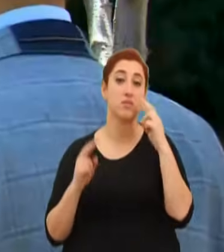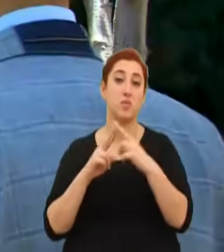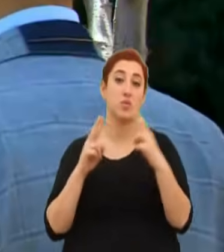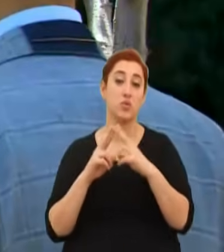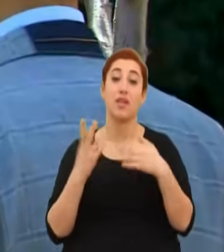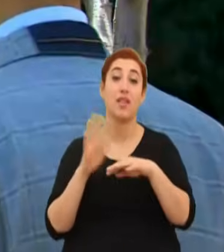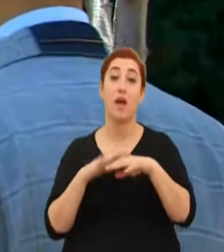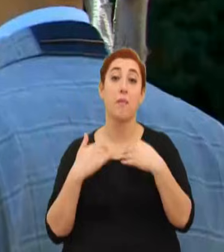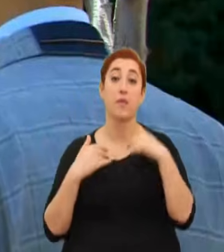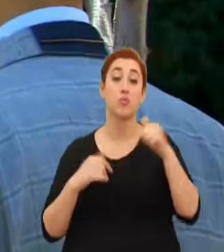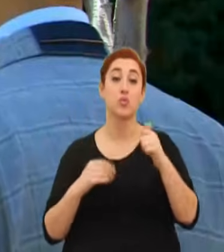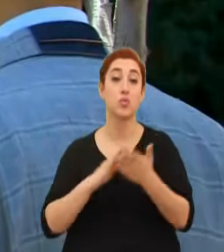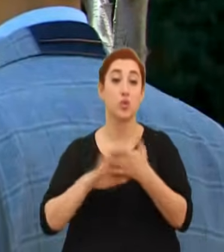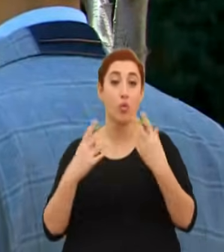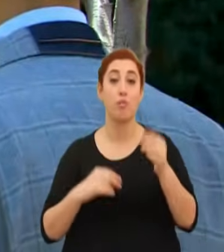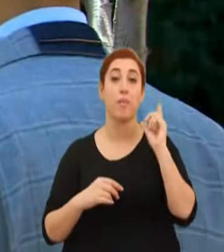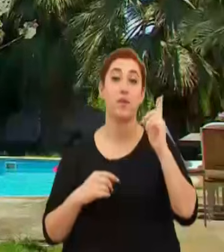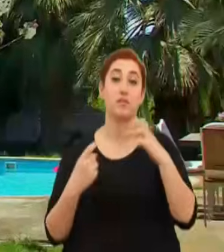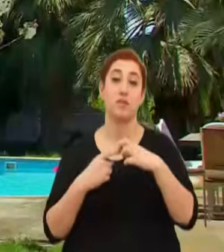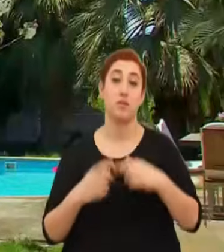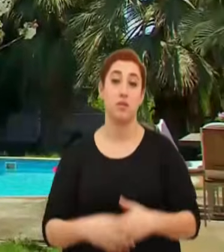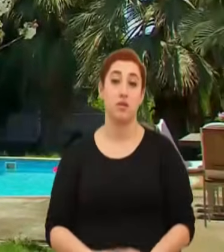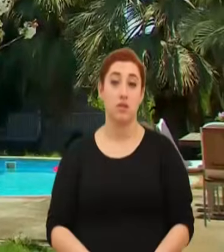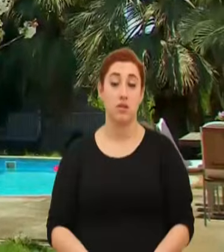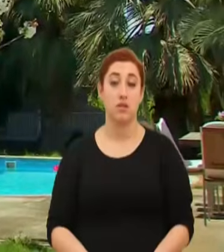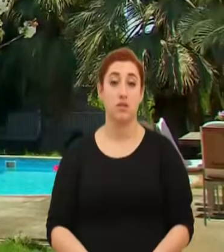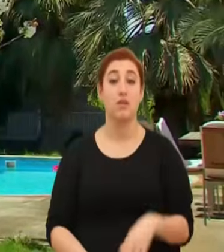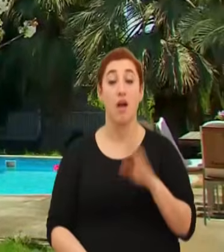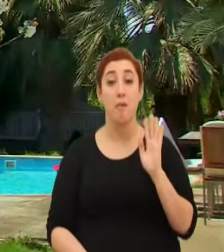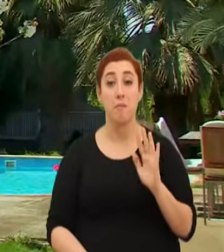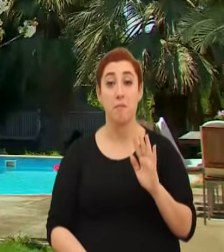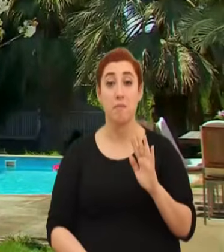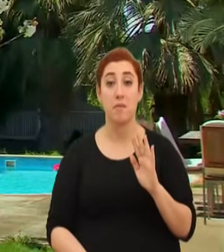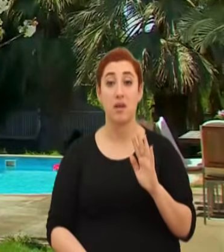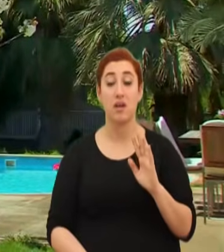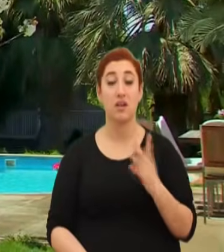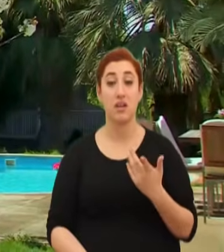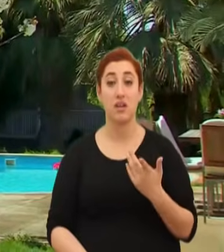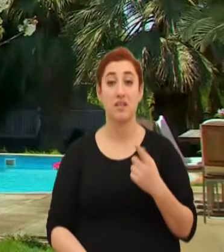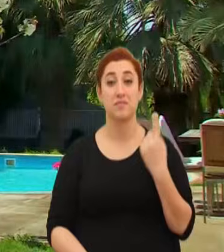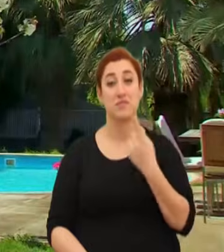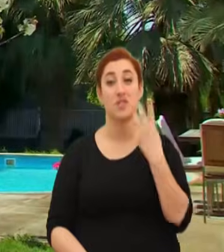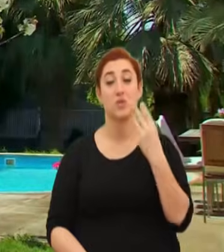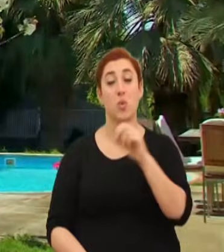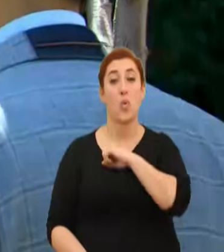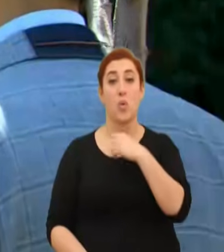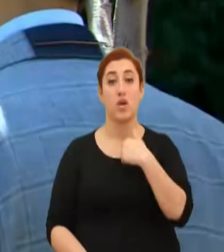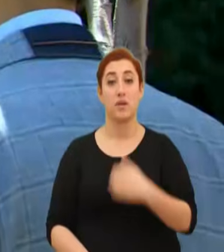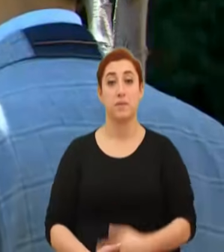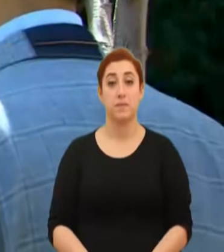görüşürük. Ama ne yapayım? Bu durumu düzeltmem lazım Ramin. Ama ben bir şeyden çok